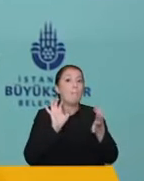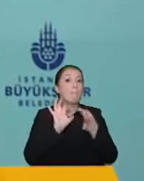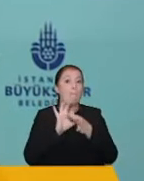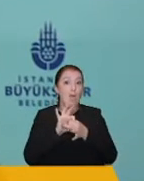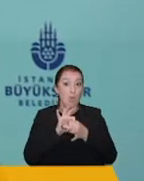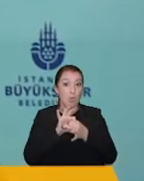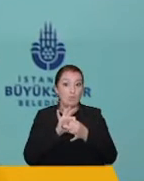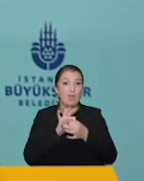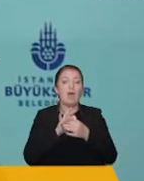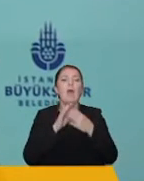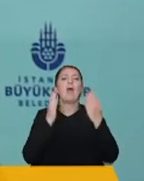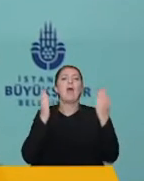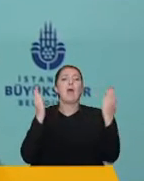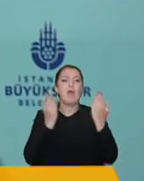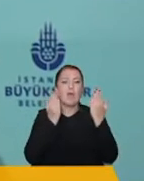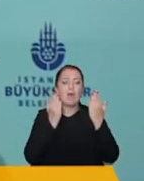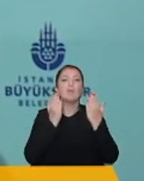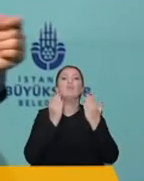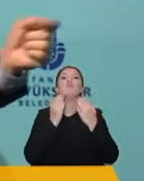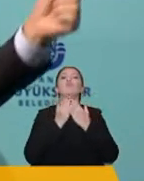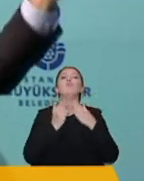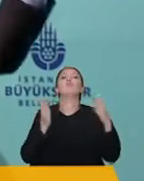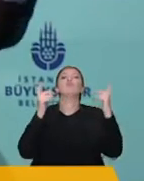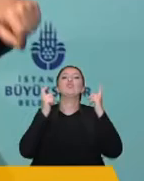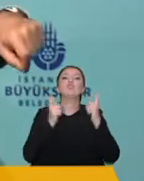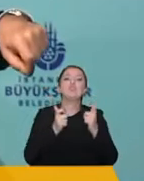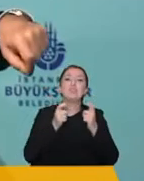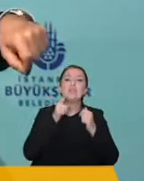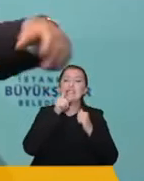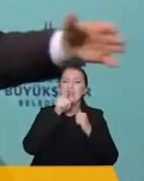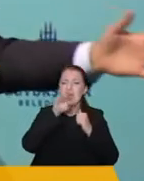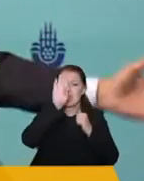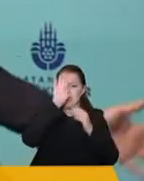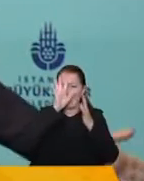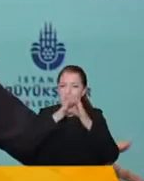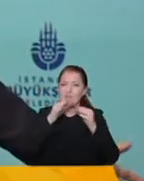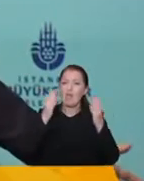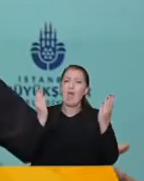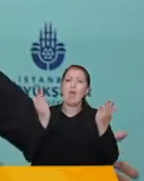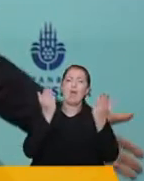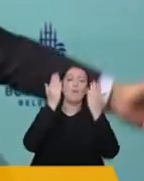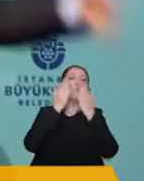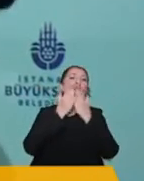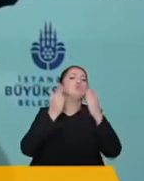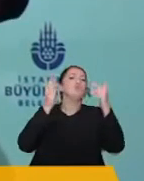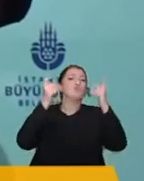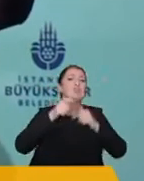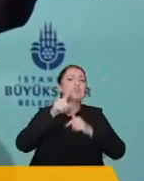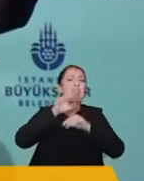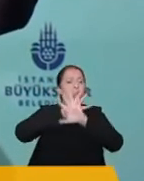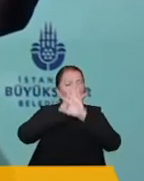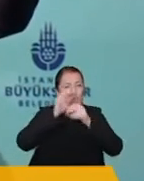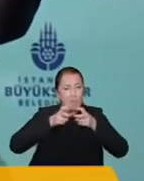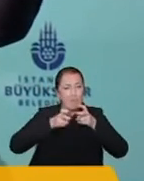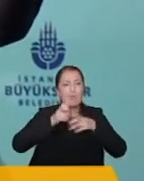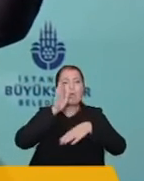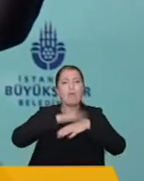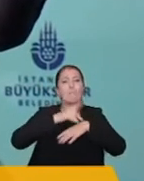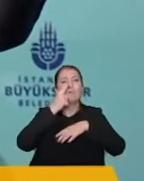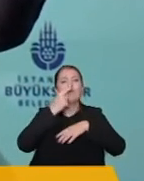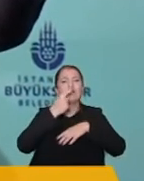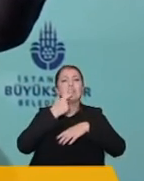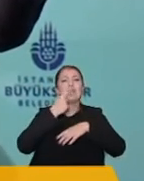bağlıyorsak, ey büyük şehir, sen İstanbul'u depreme hazırla, ey büyük şehir, sen bütün metroları yap 1,5 senede,